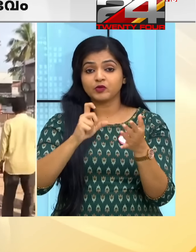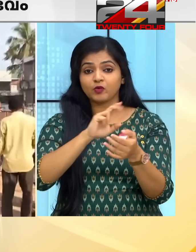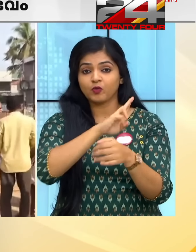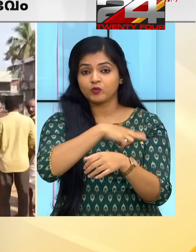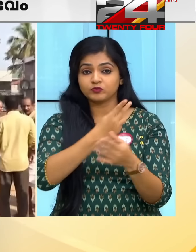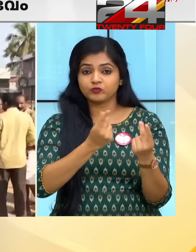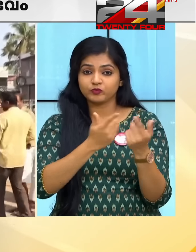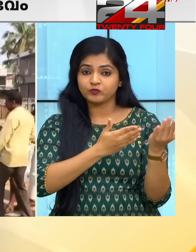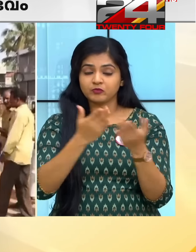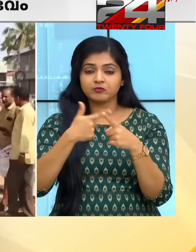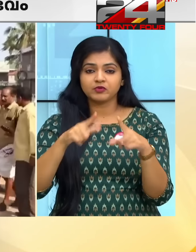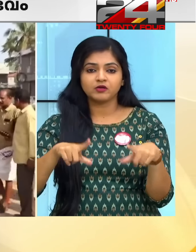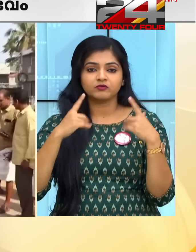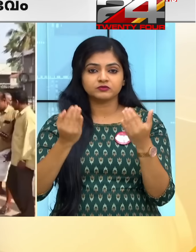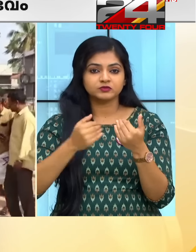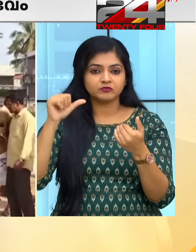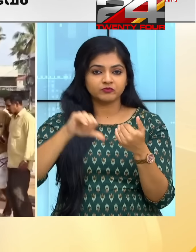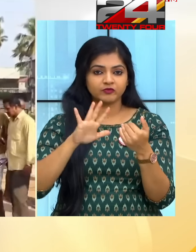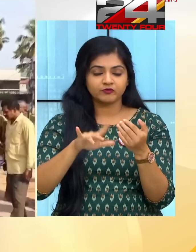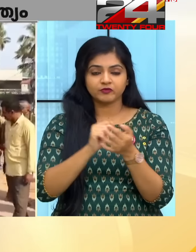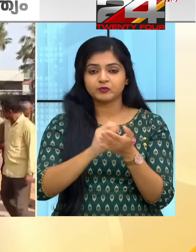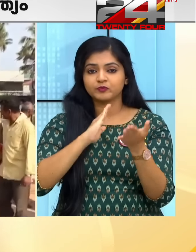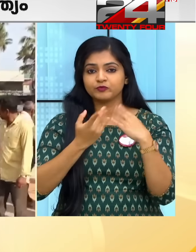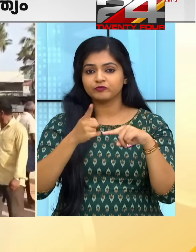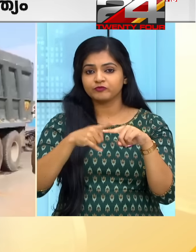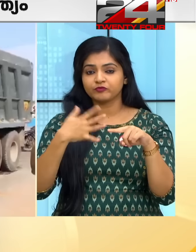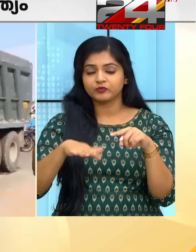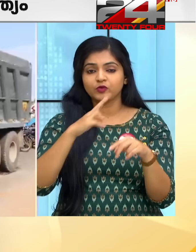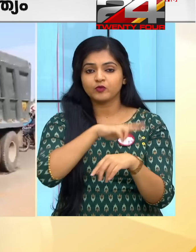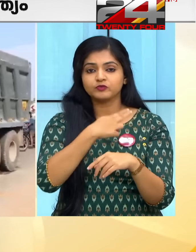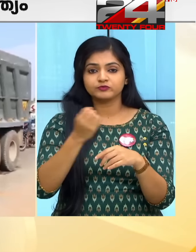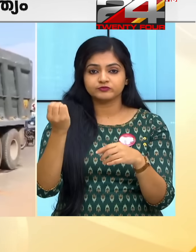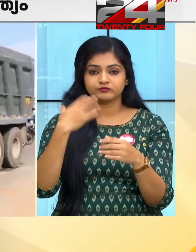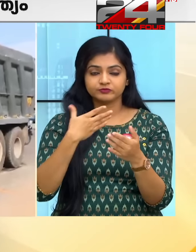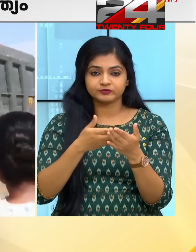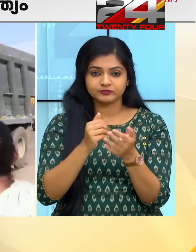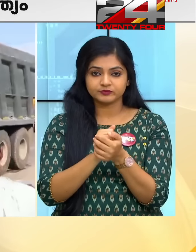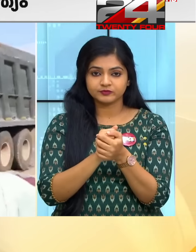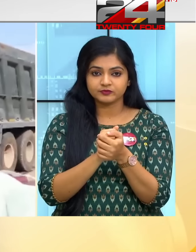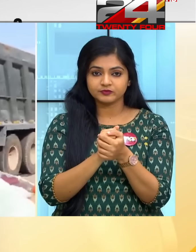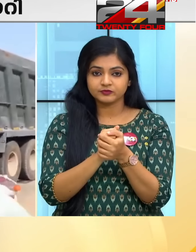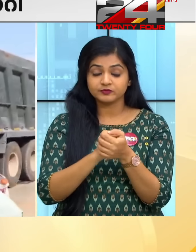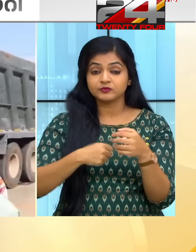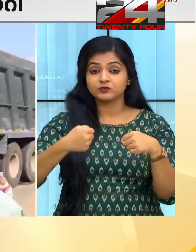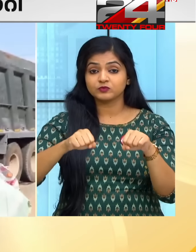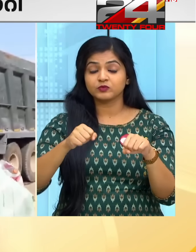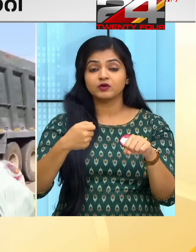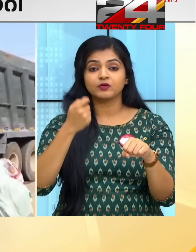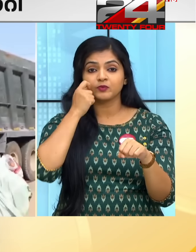ആശുപത്രിയിൽ എത്തിച്ചെങ്കിലും ജീവൻ രക്ഷിക്കാനായില്ല എന്നതാണ് ആശുപത്രി അധികൃതരും പറയുന്നത്. ഈ സ്കൂട്ടർ